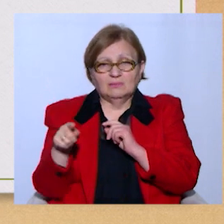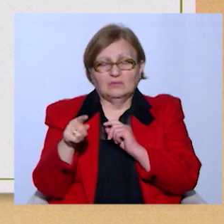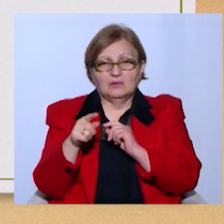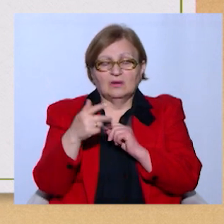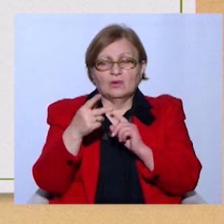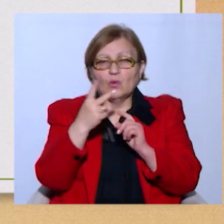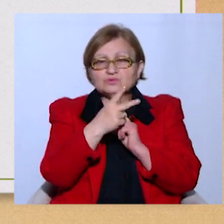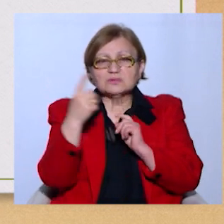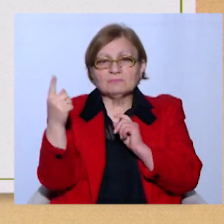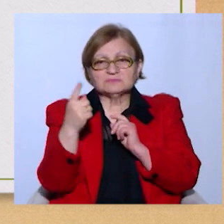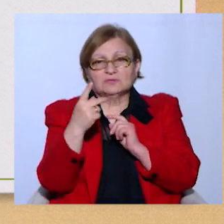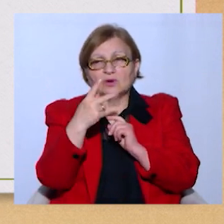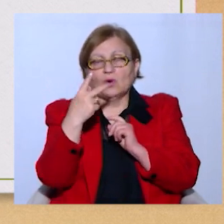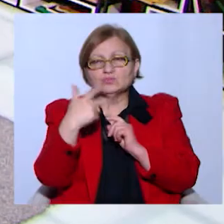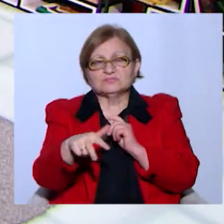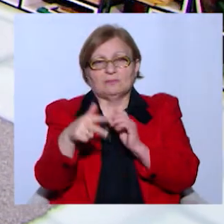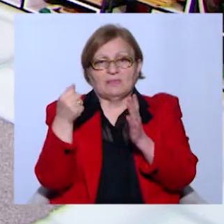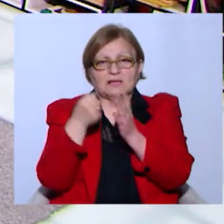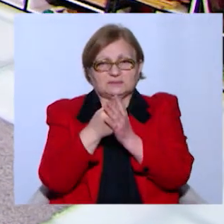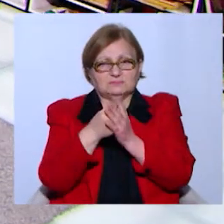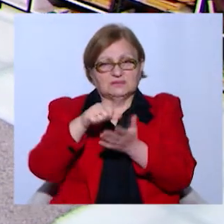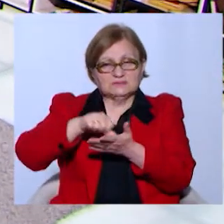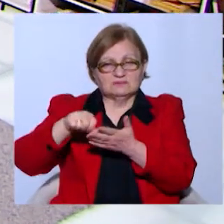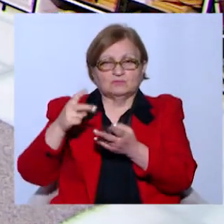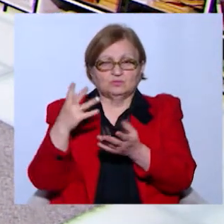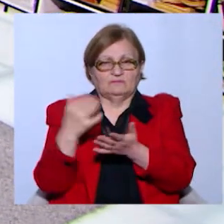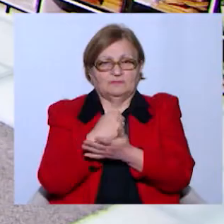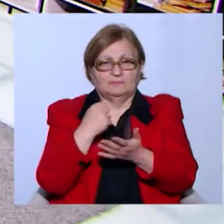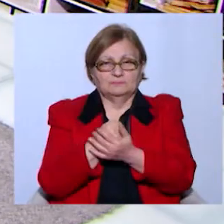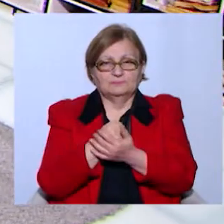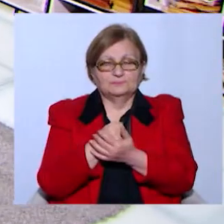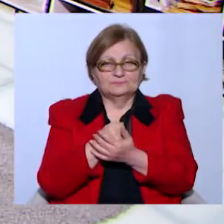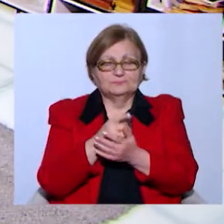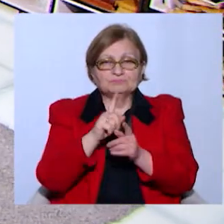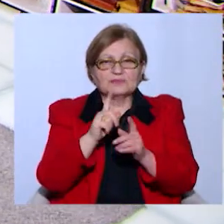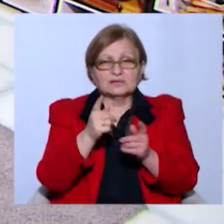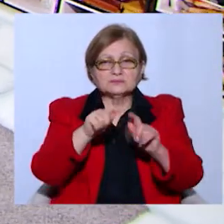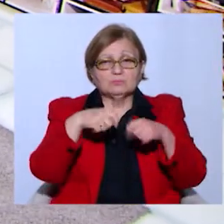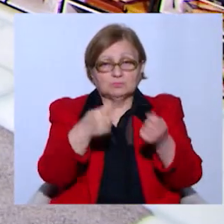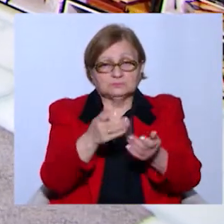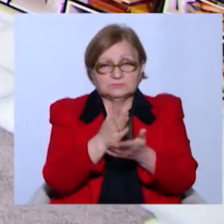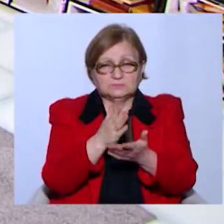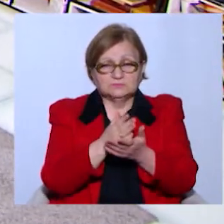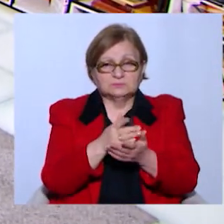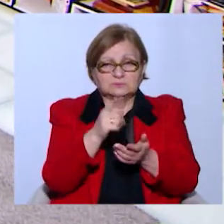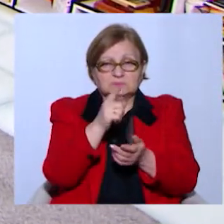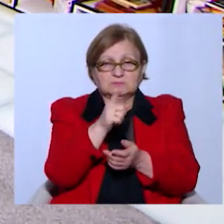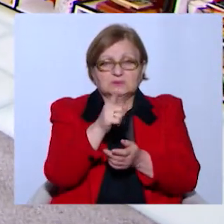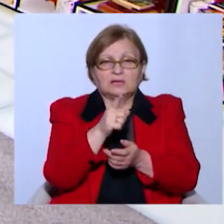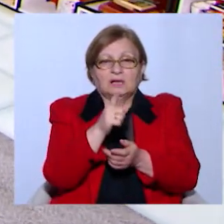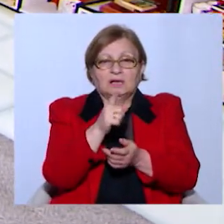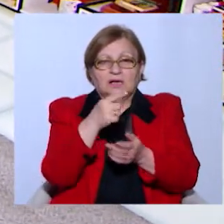იგულისხმება 21-დან 30-ე წევრის ჩათვლით წევრების ჯამი უნდა ვიპოვოთ. მოკლედ მოცემული გვაქვს რომ ეს 10 100-ი